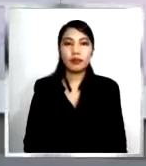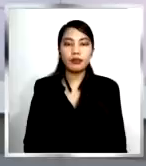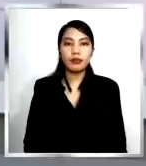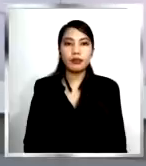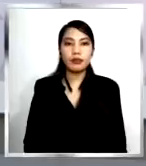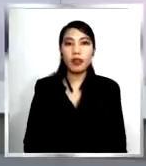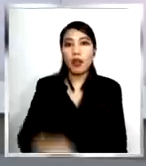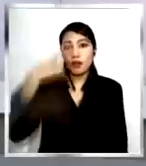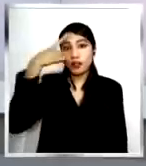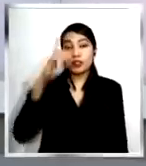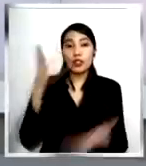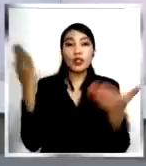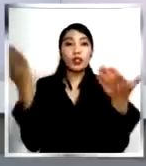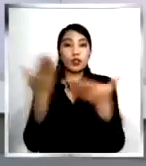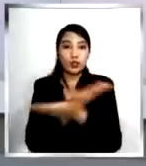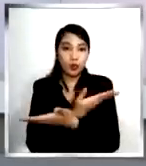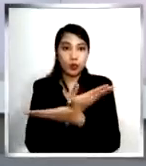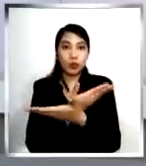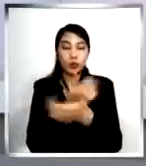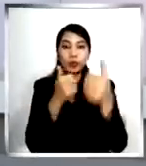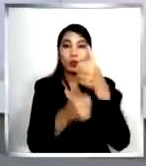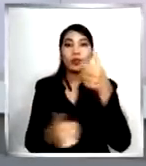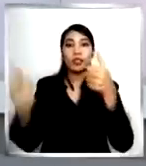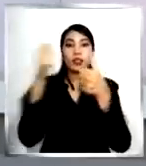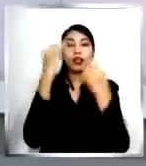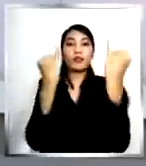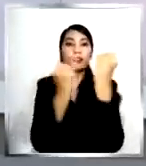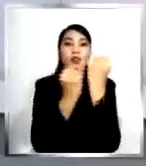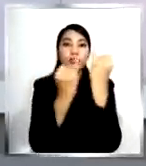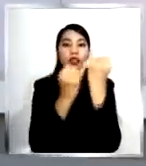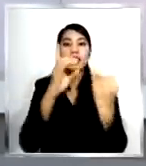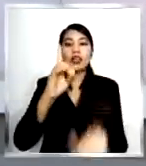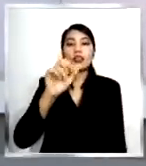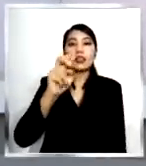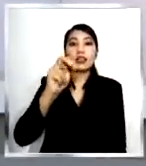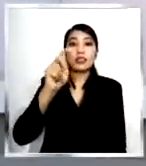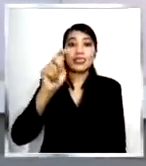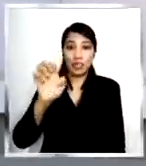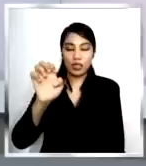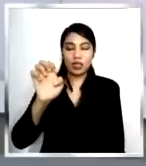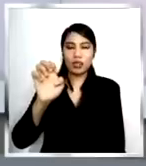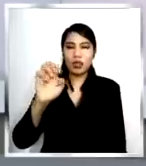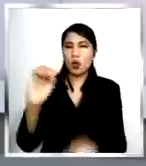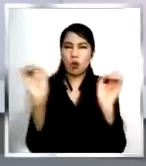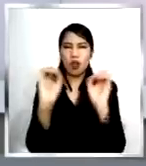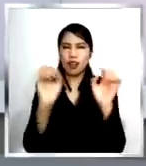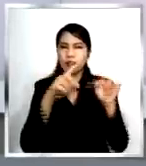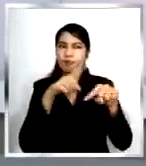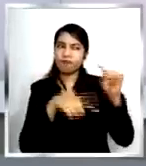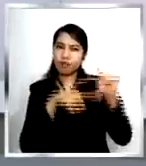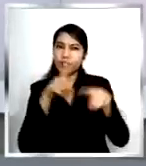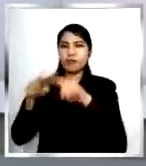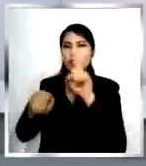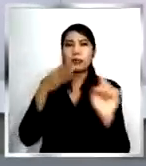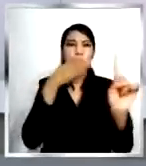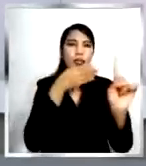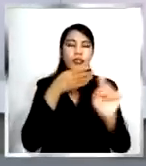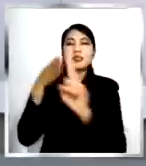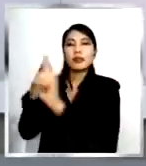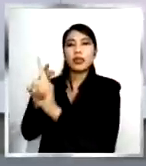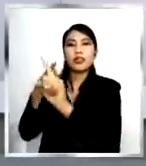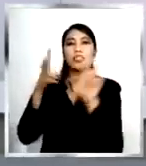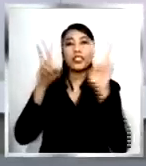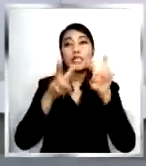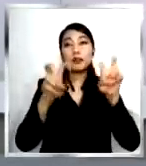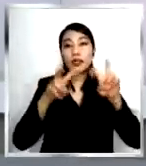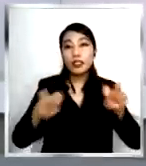ng PhilHealth, si Attorney Dante Giran, wala raw kaibig-kaibigan pagdating sa investigasyon sa umano'y malawakang anomalya